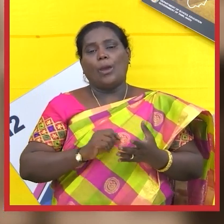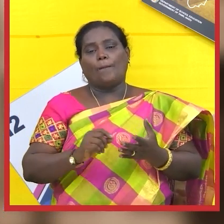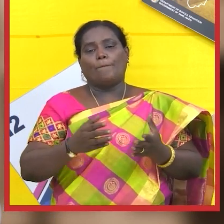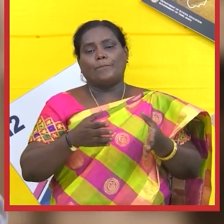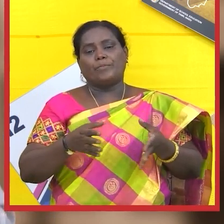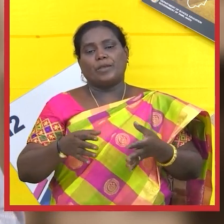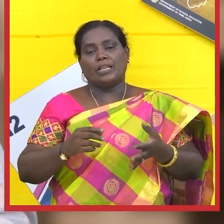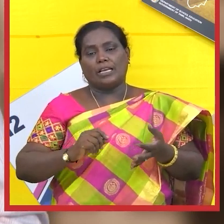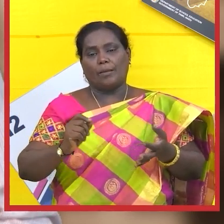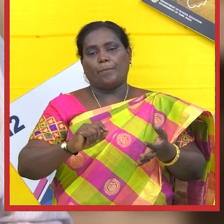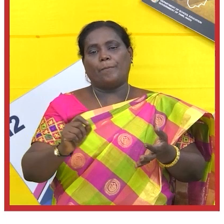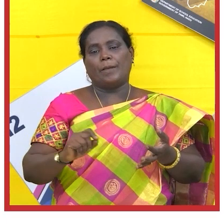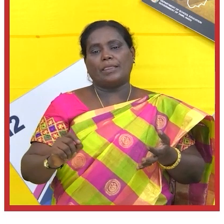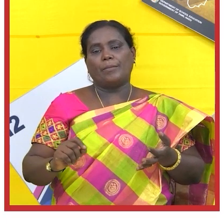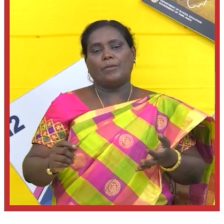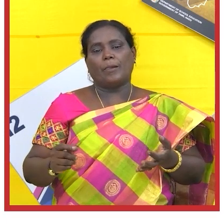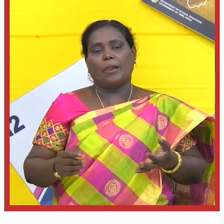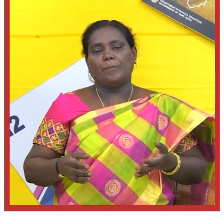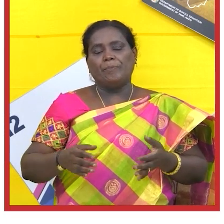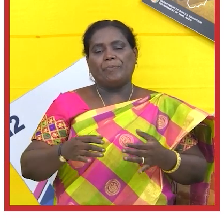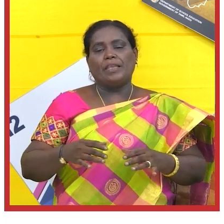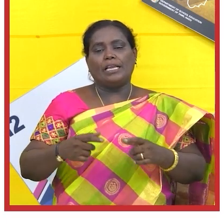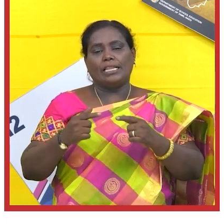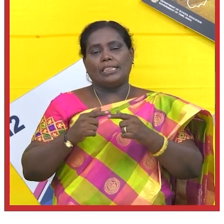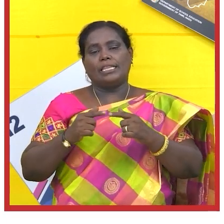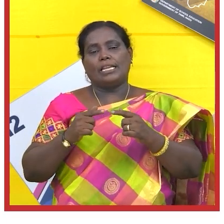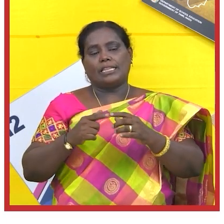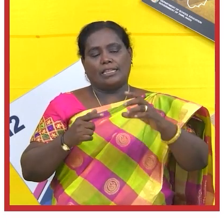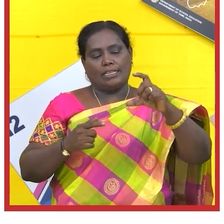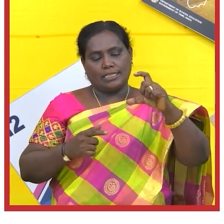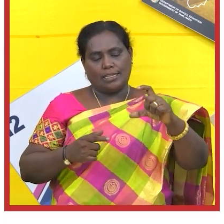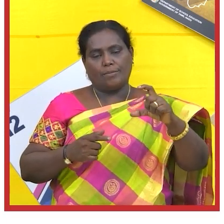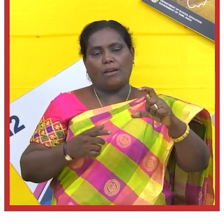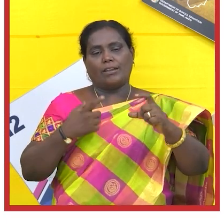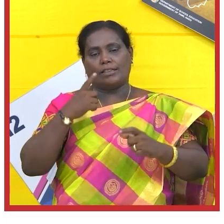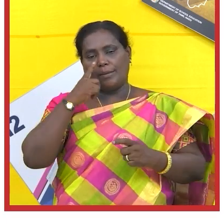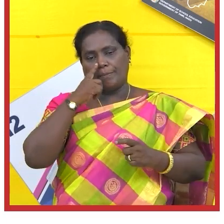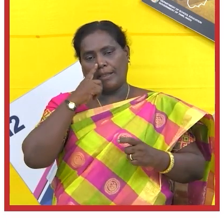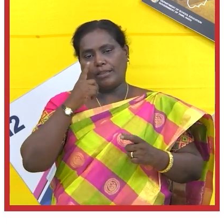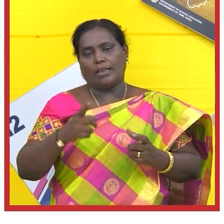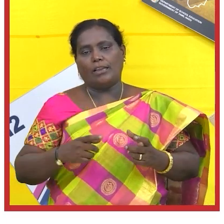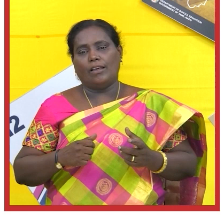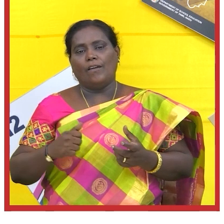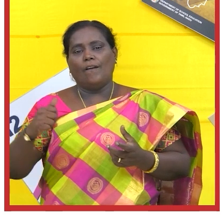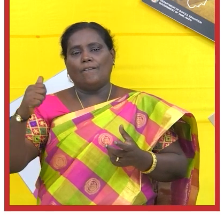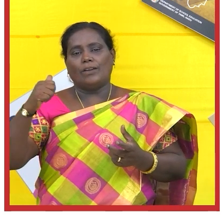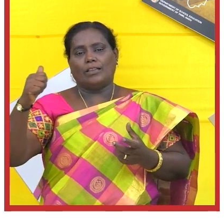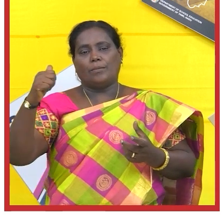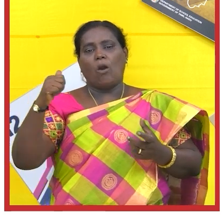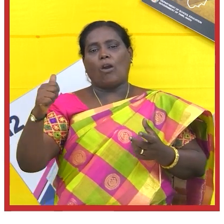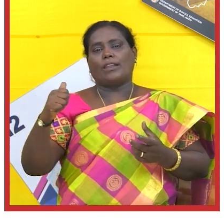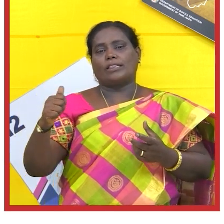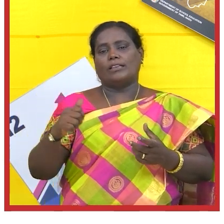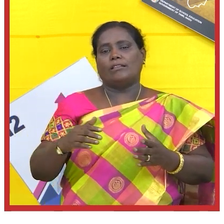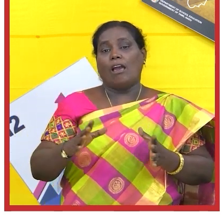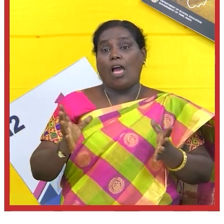நிறைய இயக்கங்கள் ஆரம்பிக்கப்பட்டன. இந்தியாவிலேயே சென்னை மாகாணத்தில்தான் பெண்கள் இயக்கங்கள் அதிக அளவில் தோன்றின.